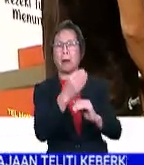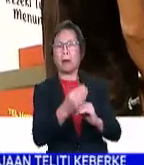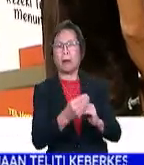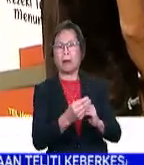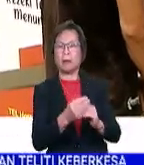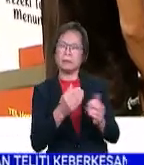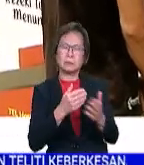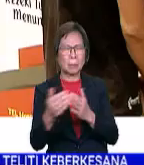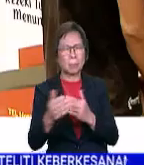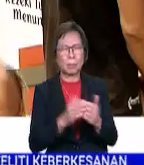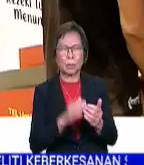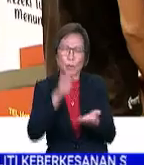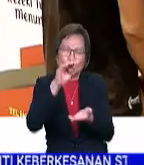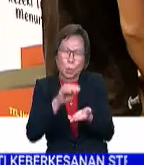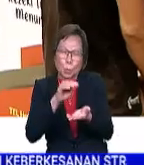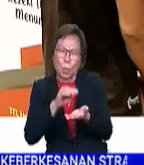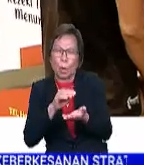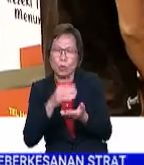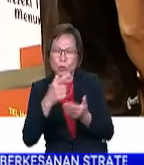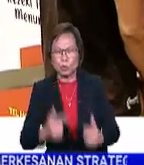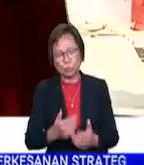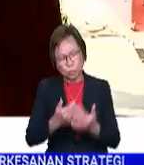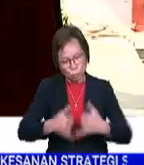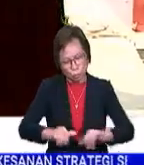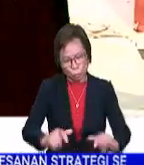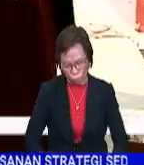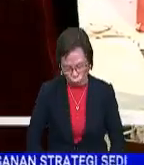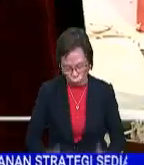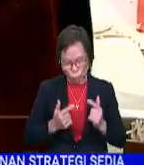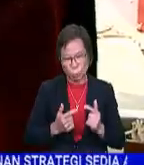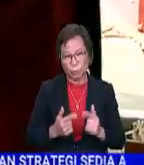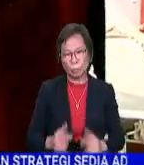catu dan untuk melangsungkan kehidupan kita.